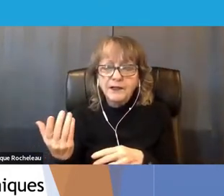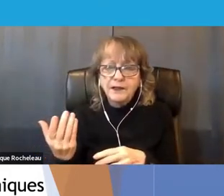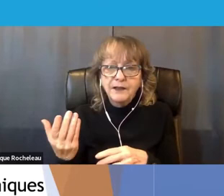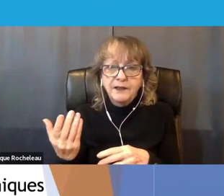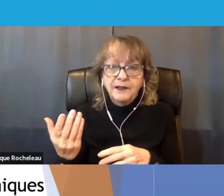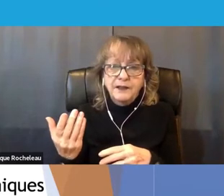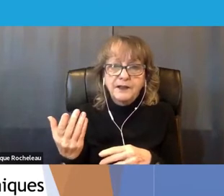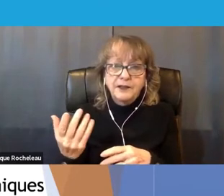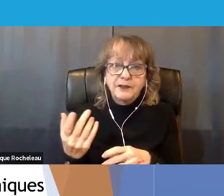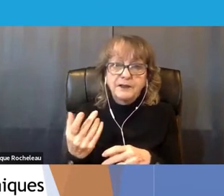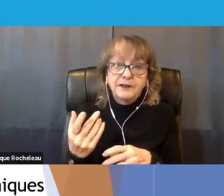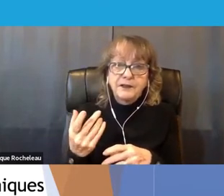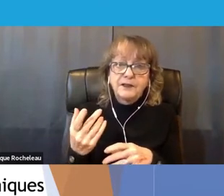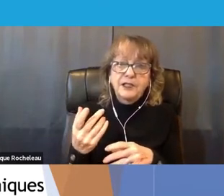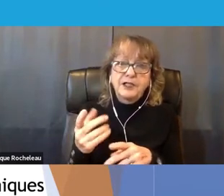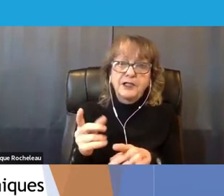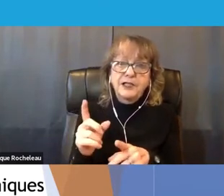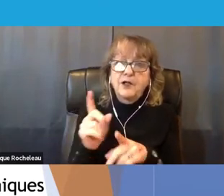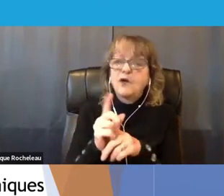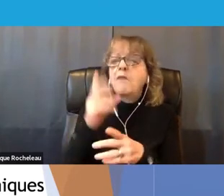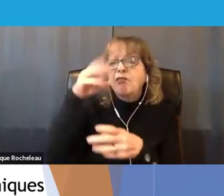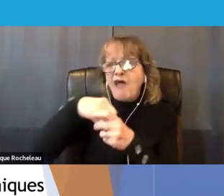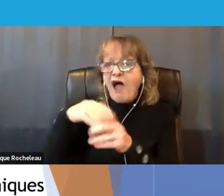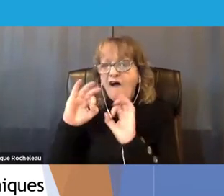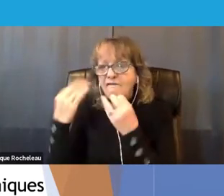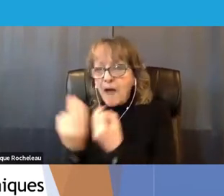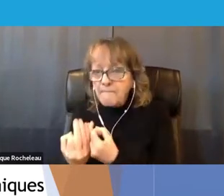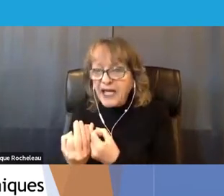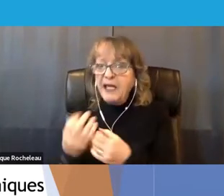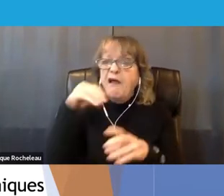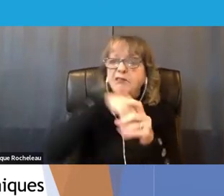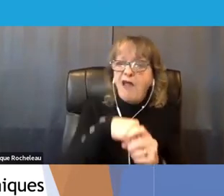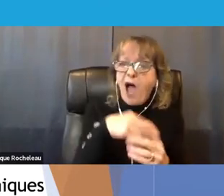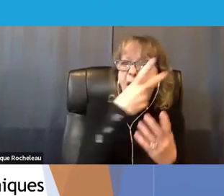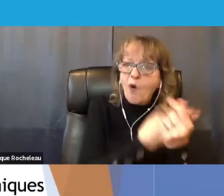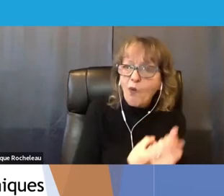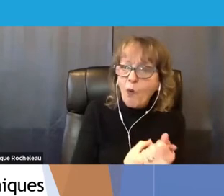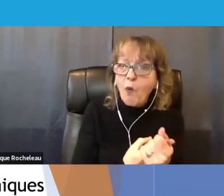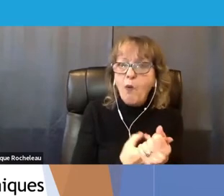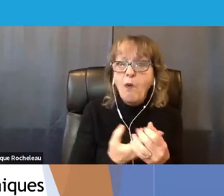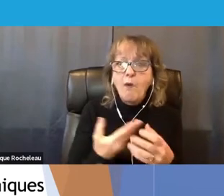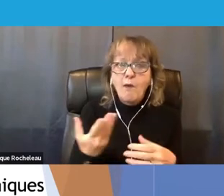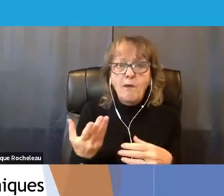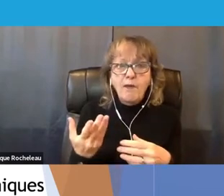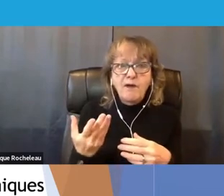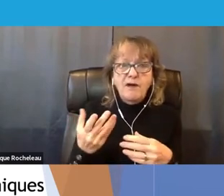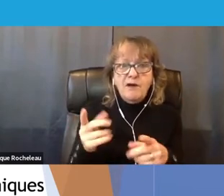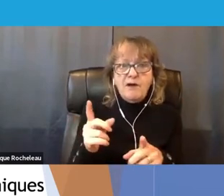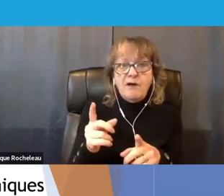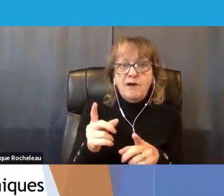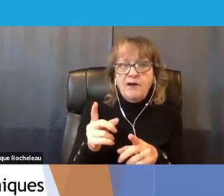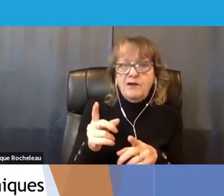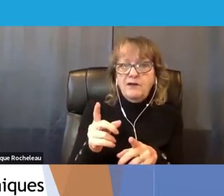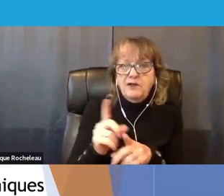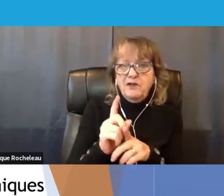relations dans la famille, dans le couple, ou encore des relations avec des préposés. Donc,